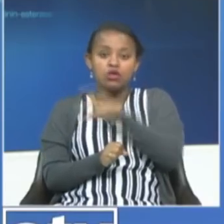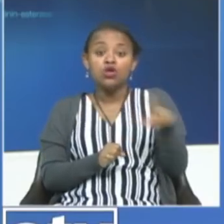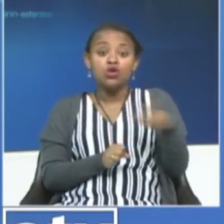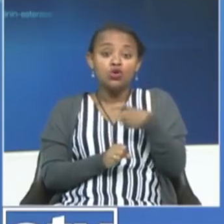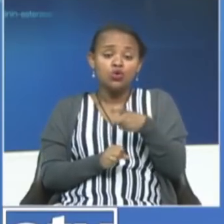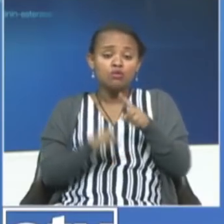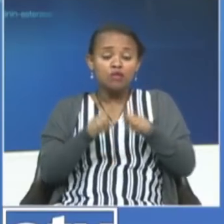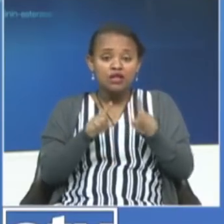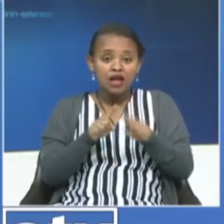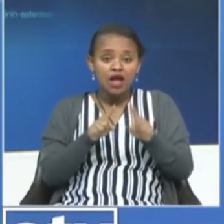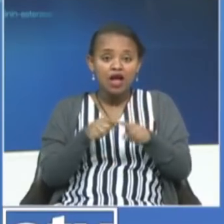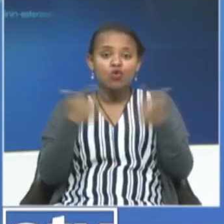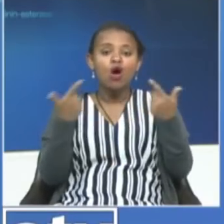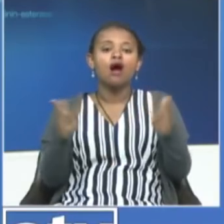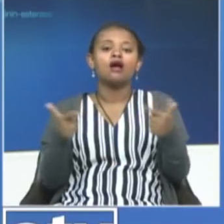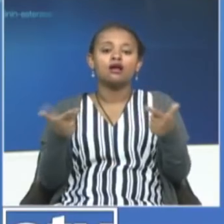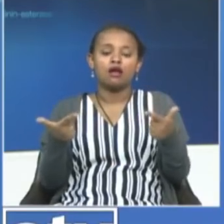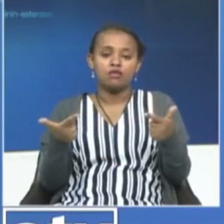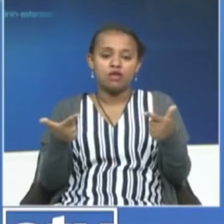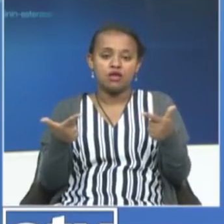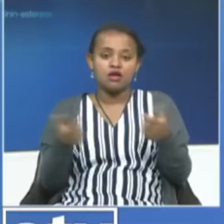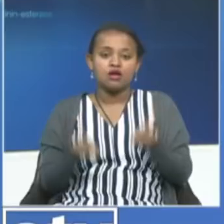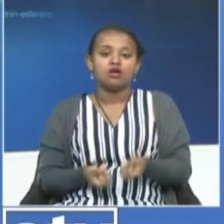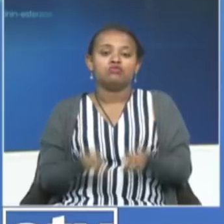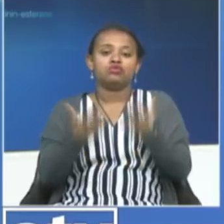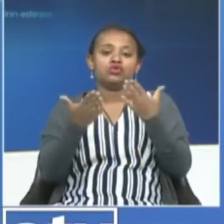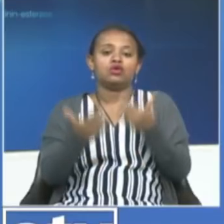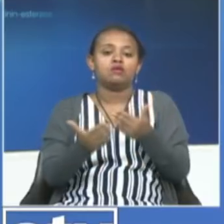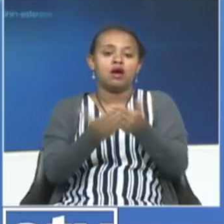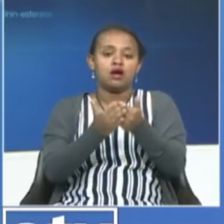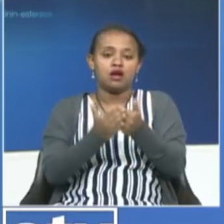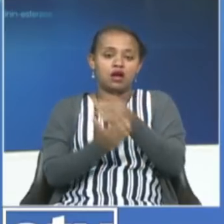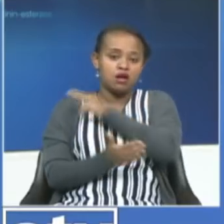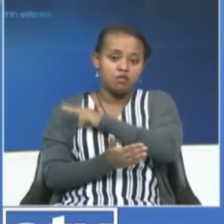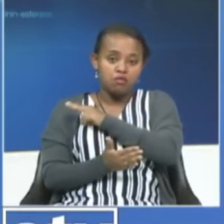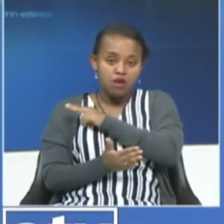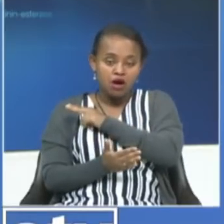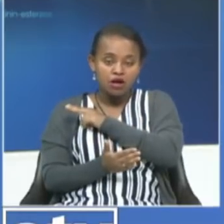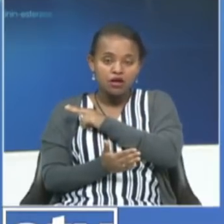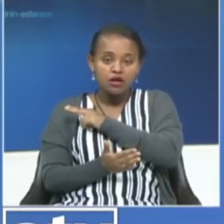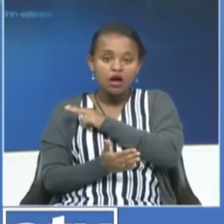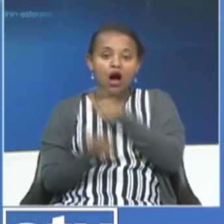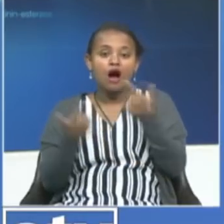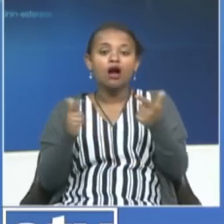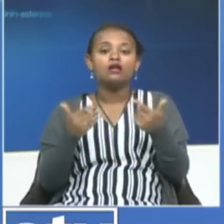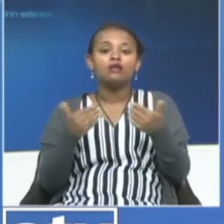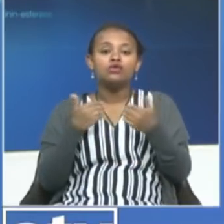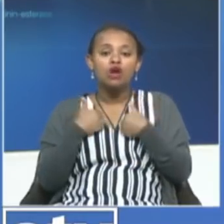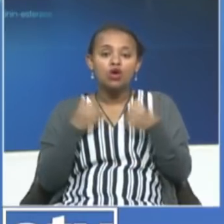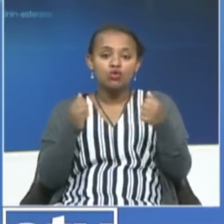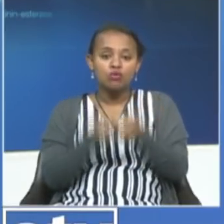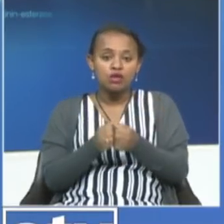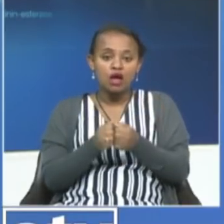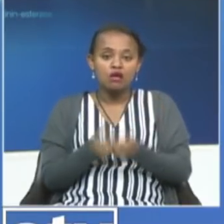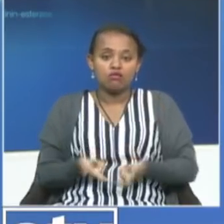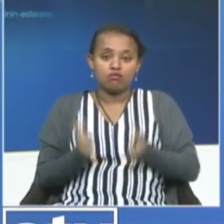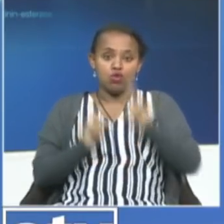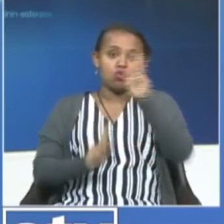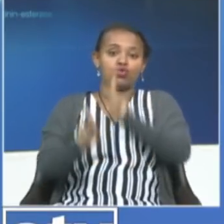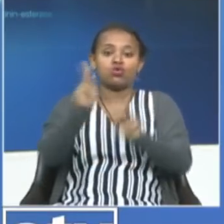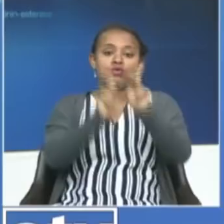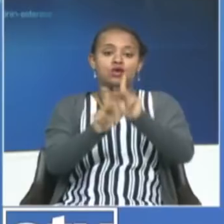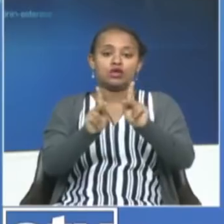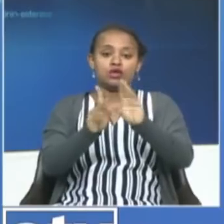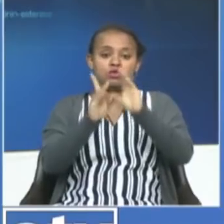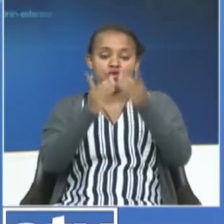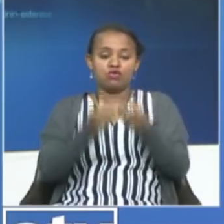ይሁን በተለያየ አጋጣሚ ብዙ የማቀራረብ ባህል ወይም አጋጣሚዎች ባሉበት ጋር የሚኖሩ ማህበረሰብ